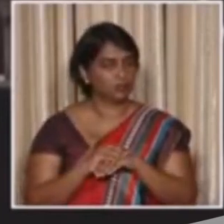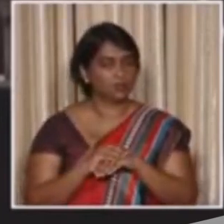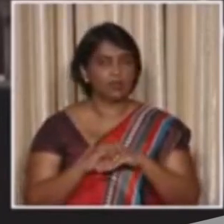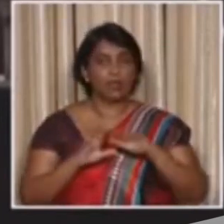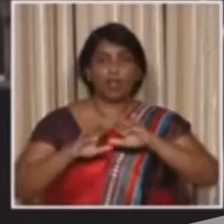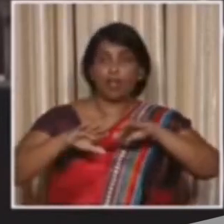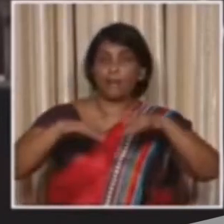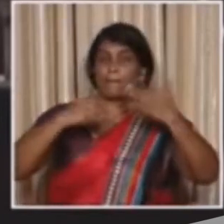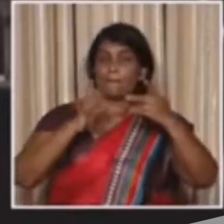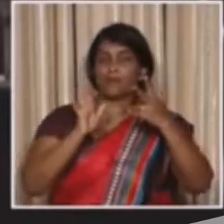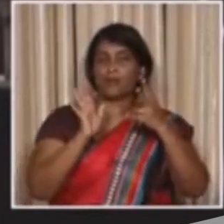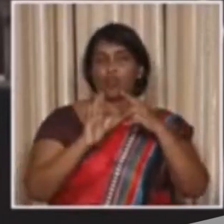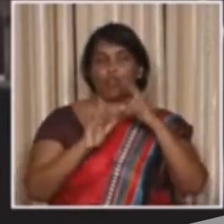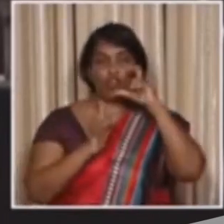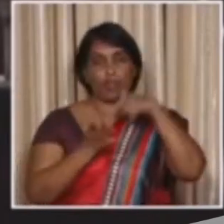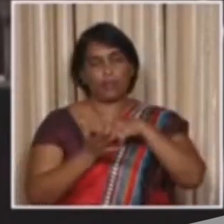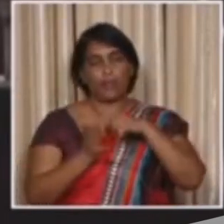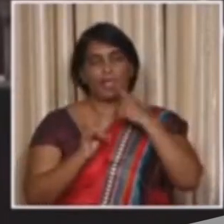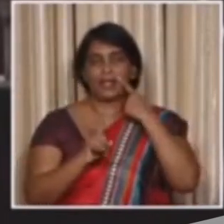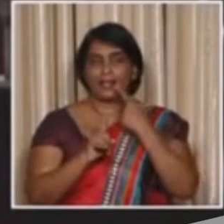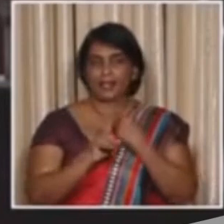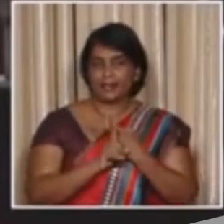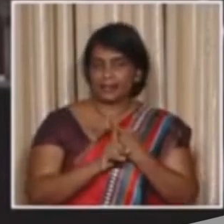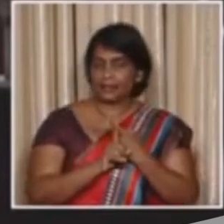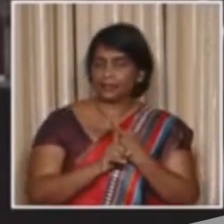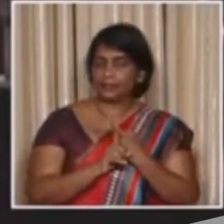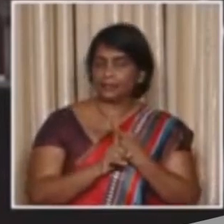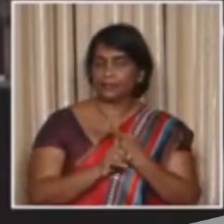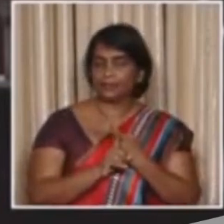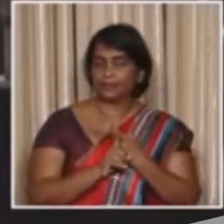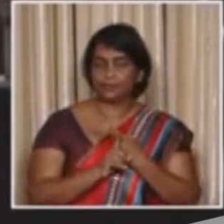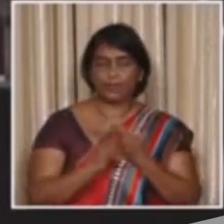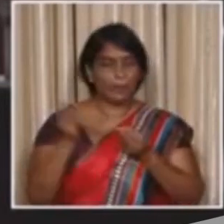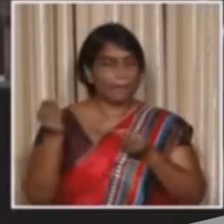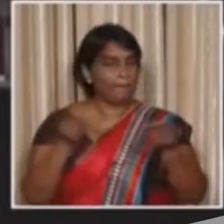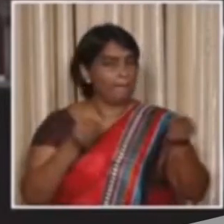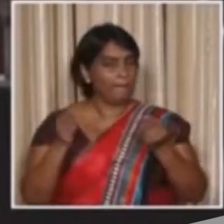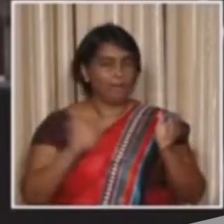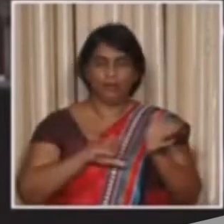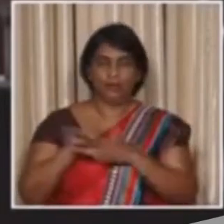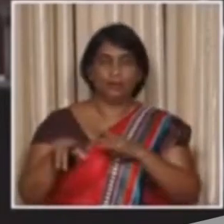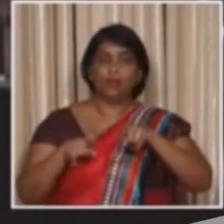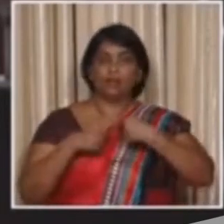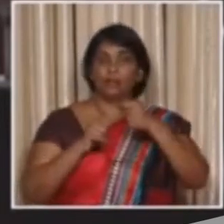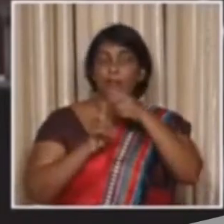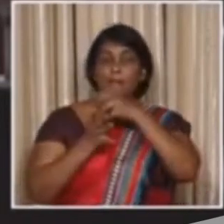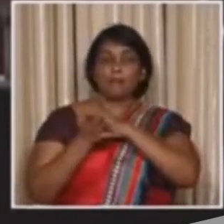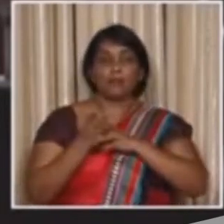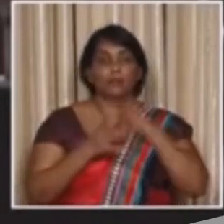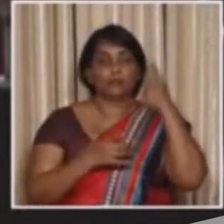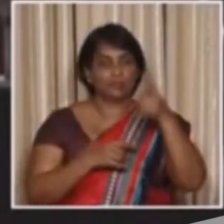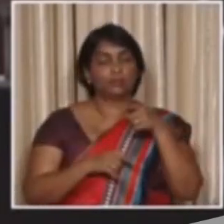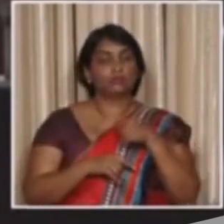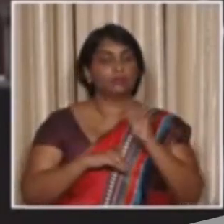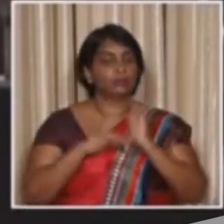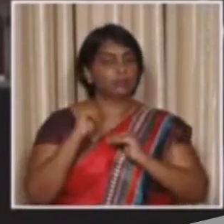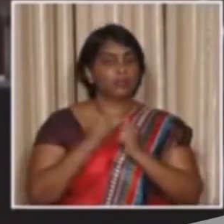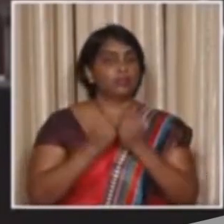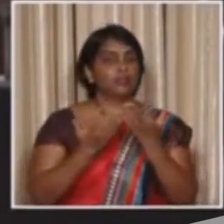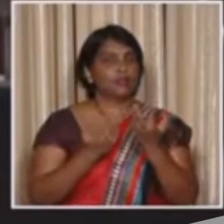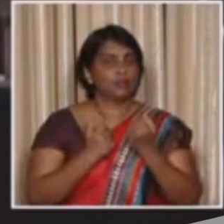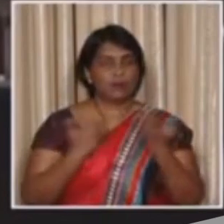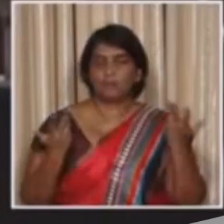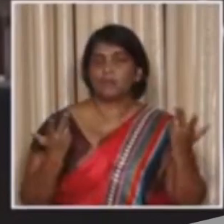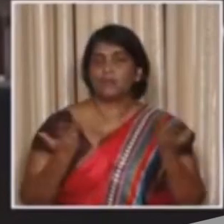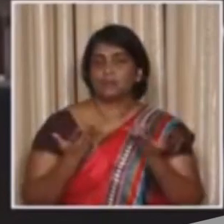පිටපලාත් වලට යනකොට කොළඹ ප්‍රදේශයේ නුවර ප්‍රදේශයේ තදාසන්න ප්‍රදේශය අරුණාම අනිකුත් පලාත් වලට ගියහම මේ ක්‍රමවේදය ලබා ගන්න